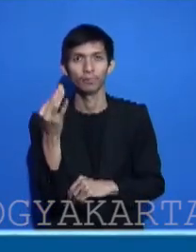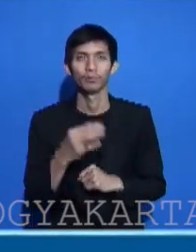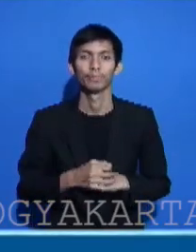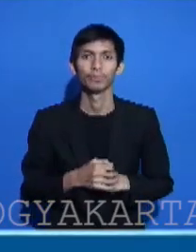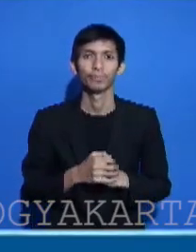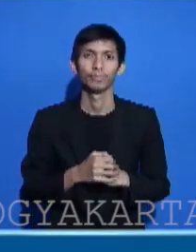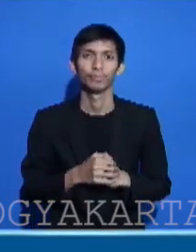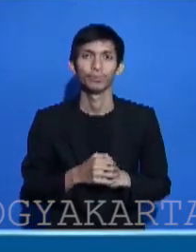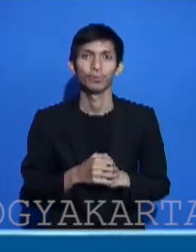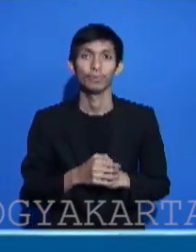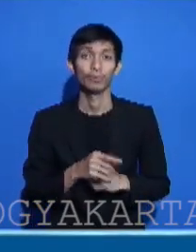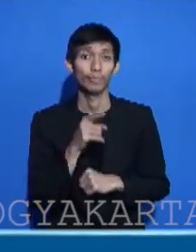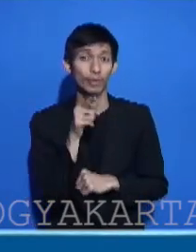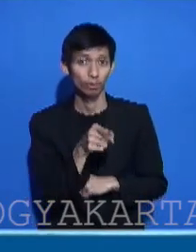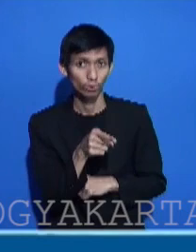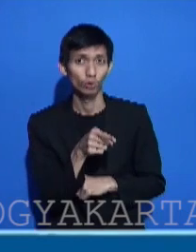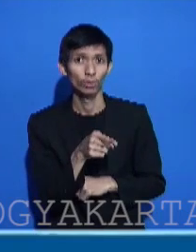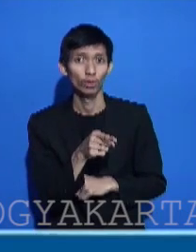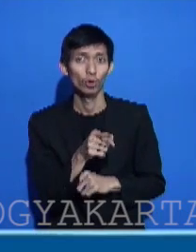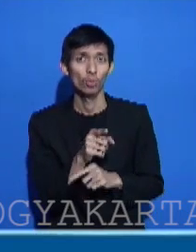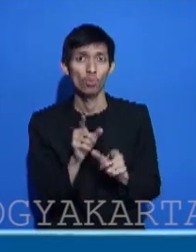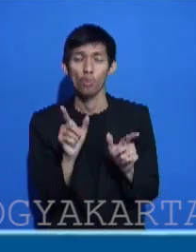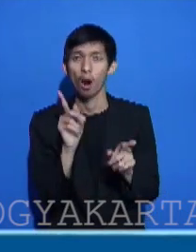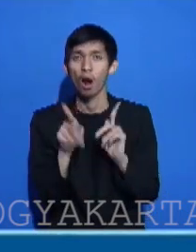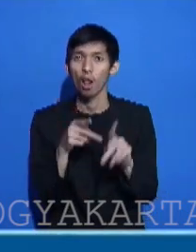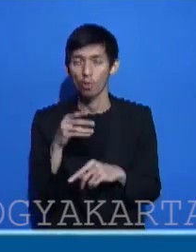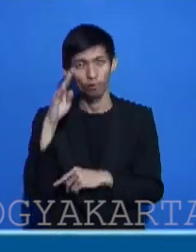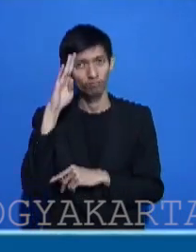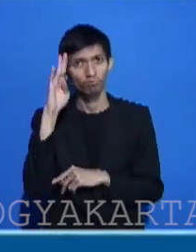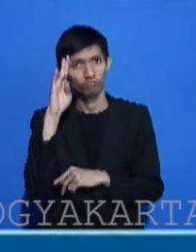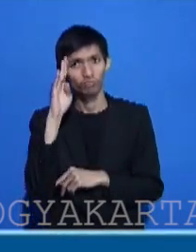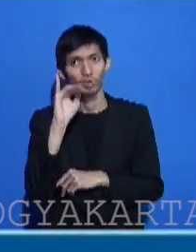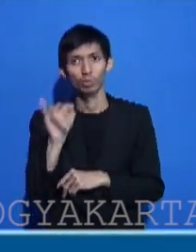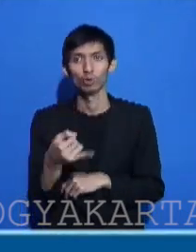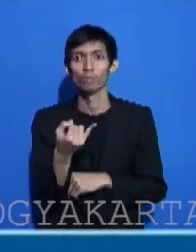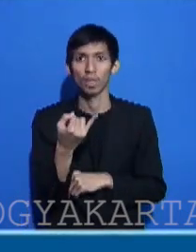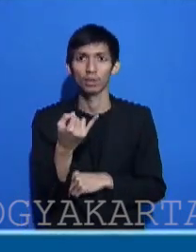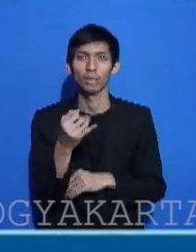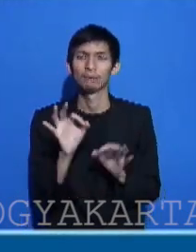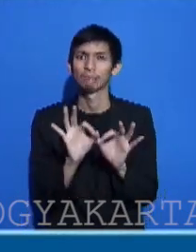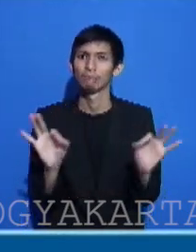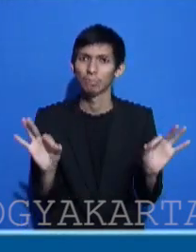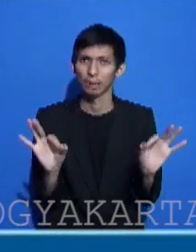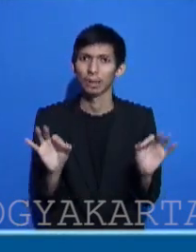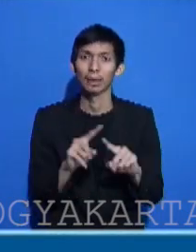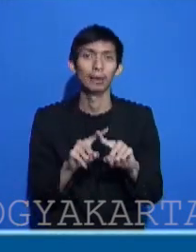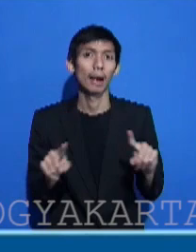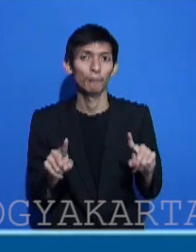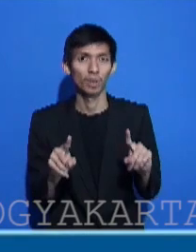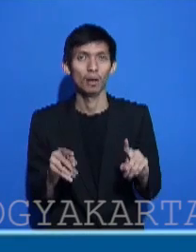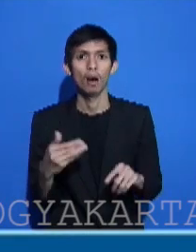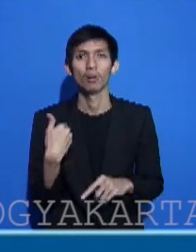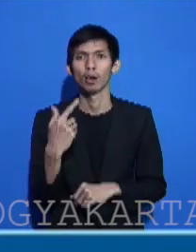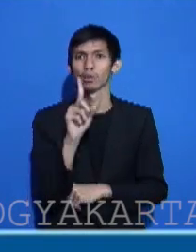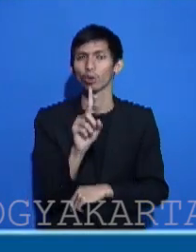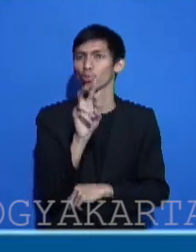Piyambakipun ngakeni senadyan ing dinten Senin dumugi Jumat sepen ananging wonten sunggal kalih